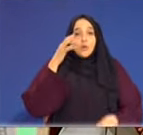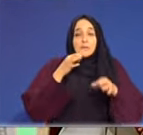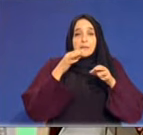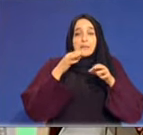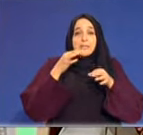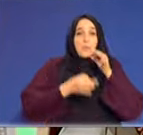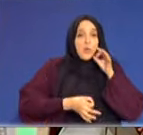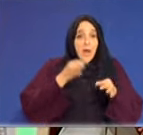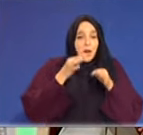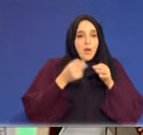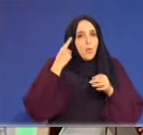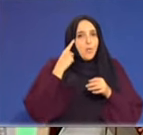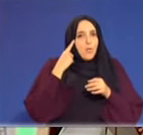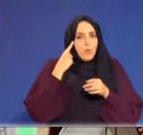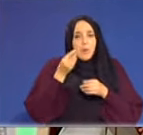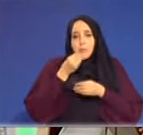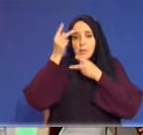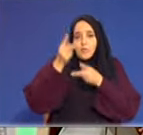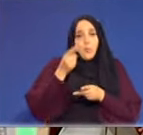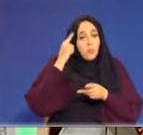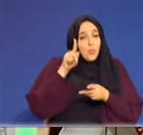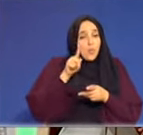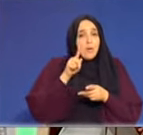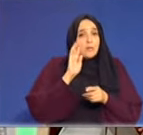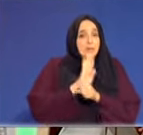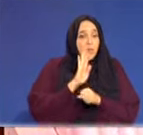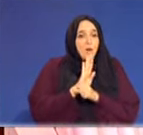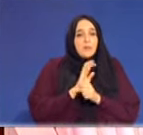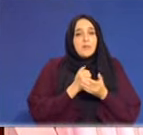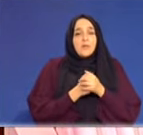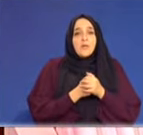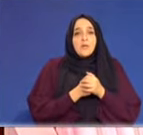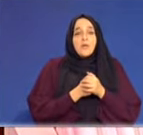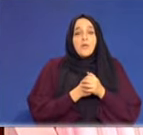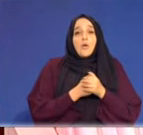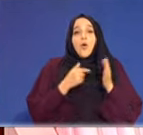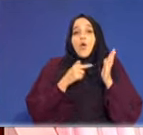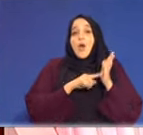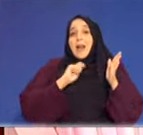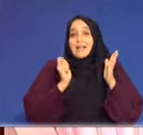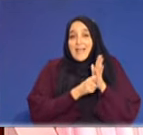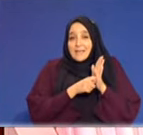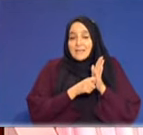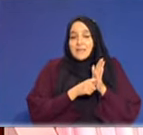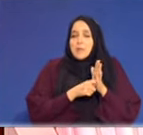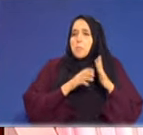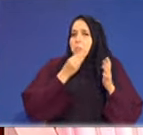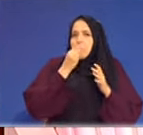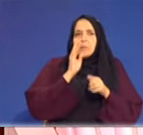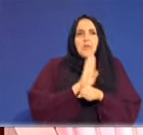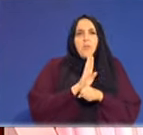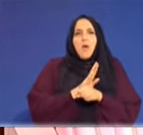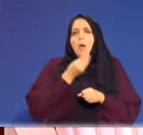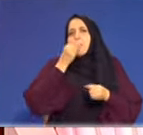ويستقبلهم باش يشهدوا، ومثل ما قال كيحدوا لنا جلسة ومبروك عليكم. مي اليوم تفاجئنا